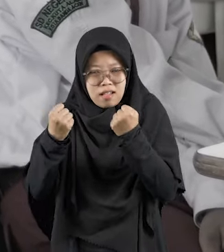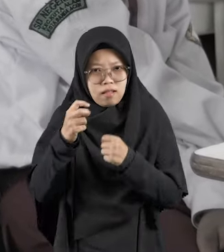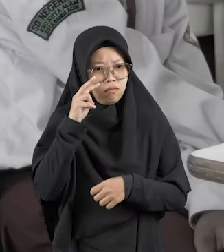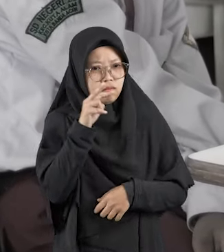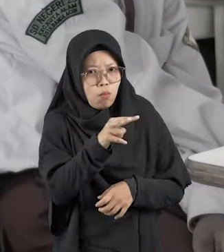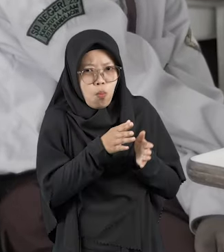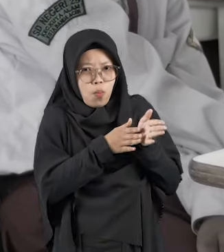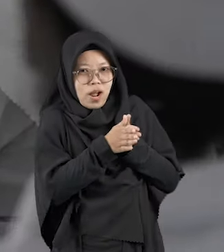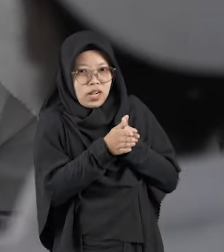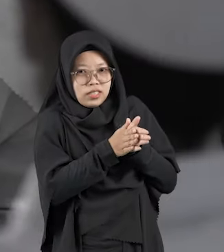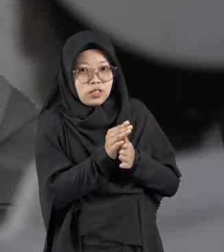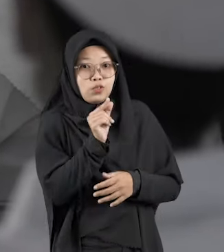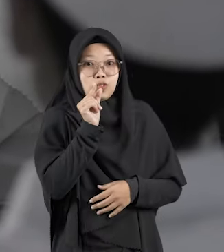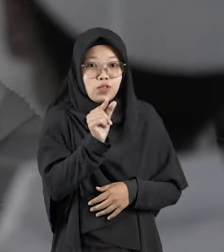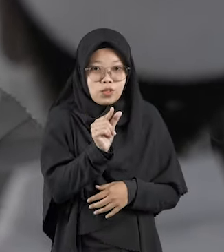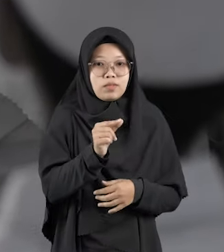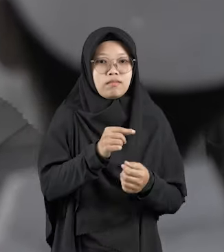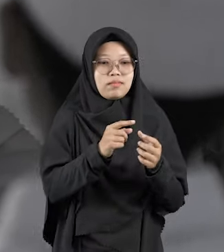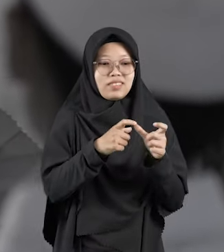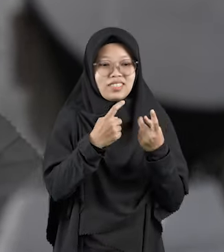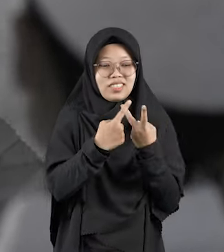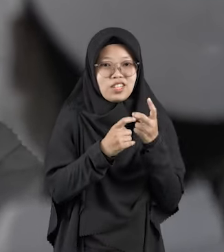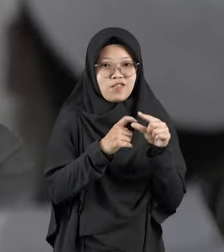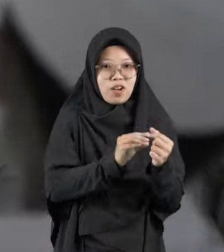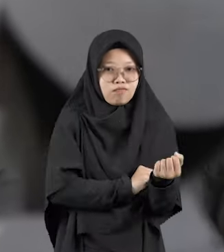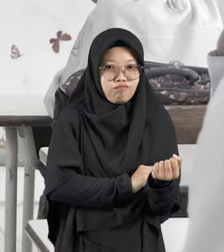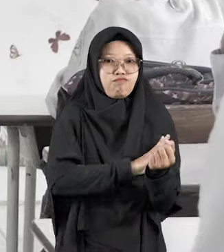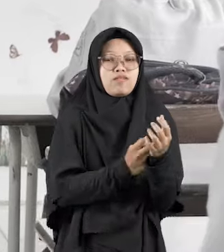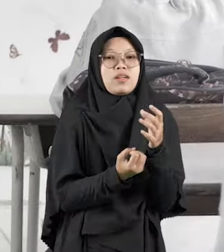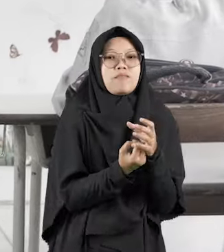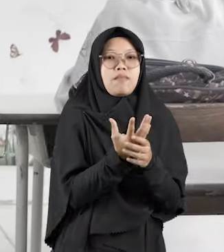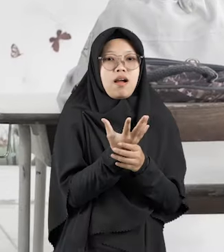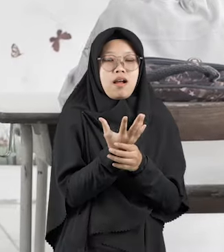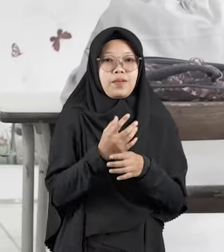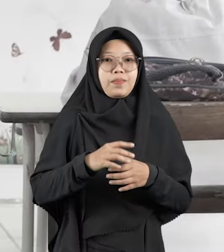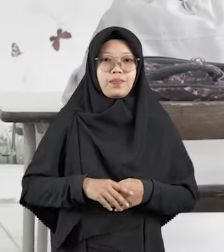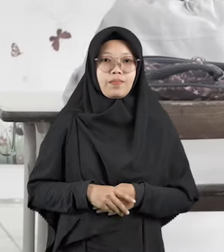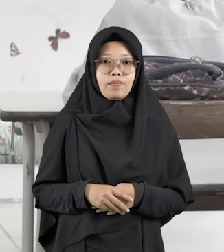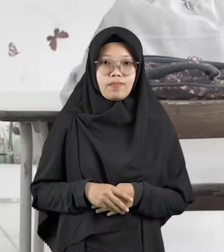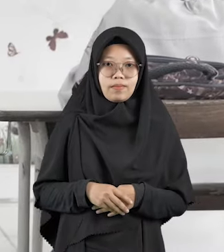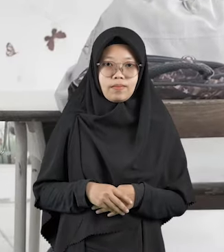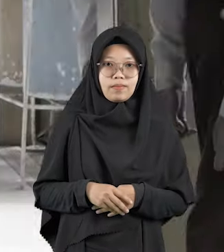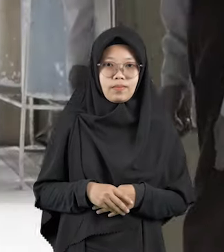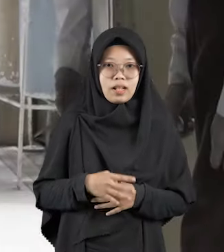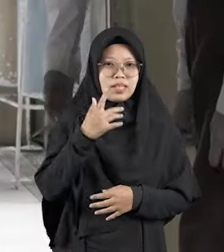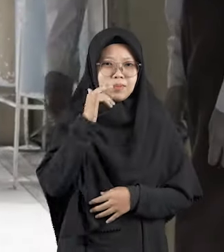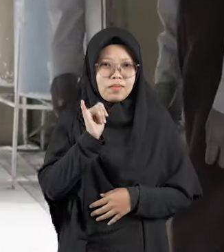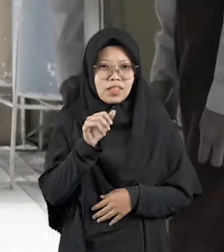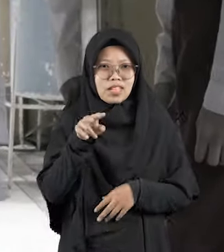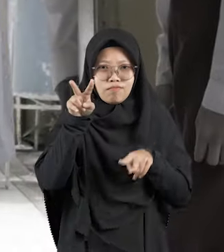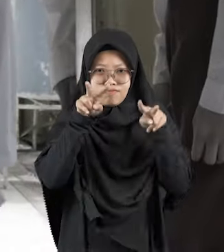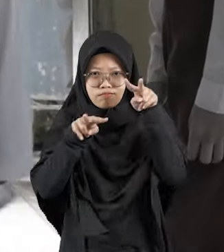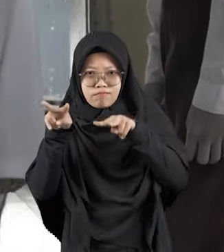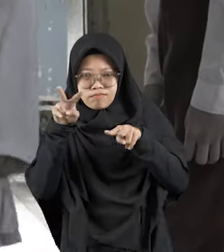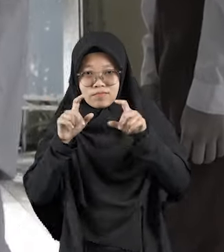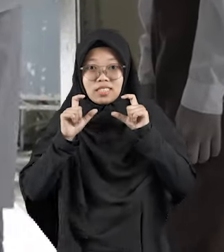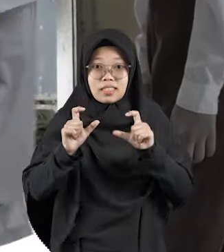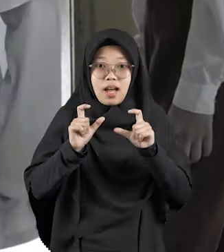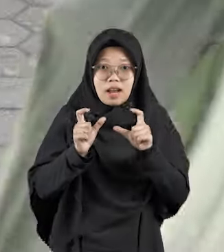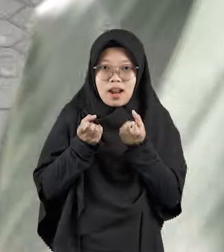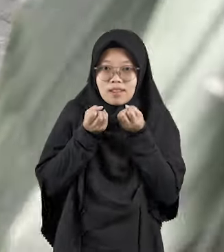tinggi, kami pun termotivasi untuk mengembangkan potensi Syifa, seperti mencari